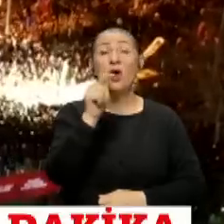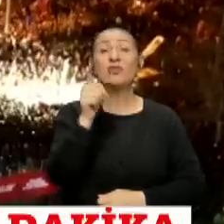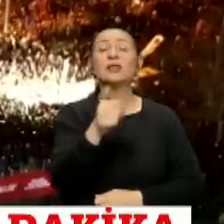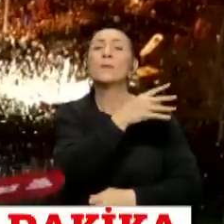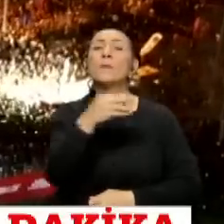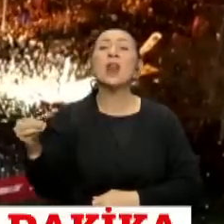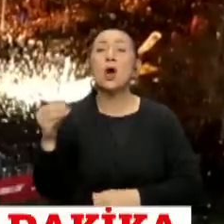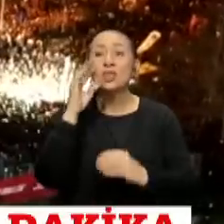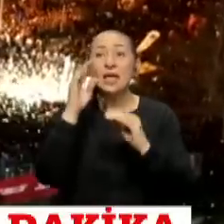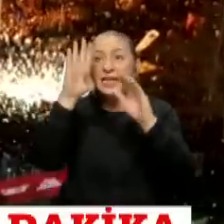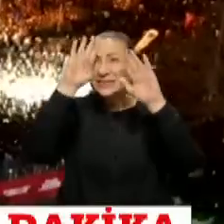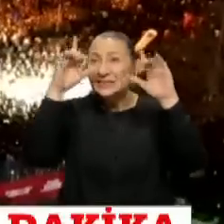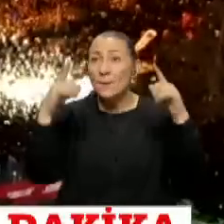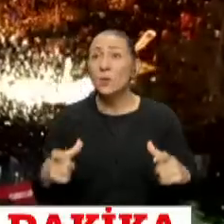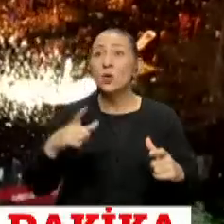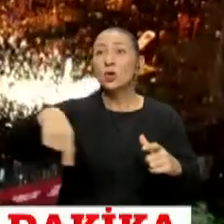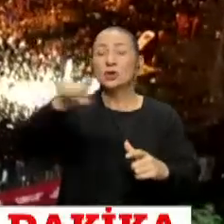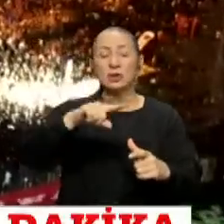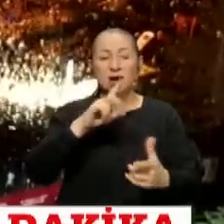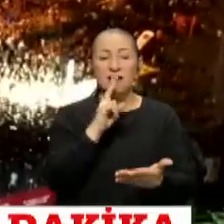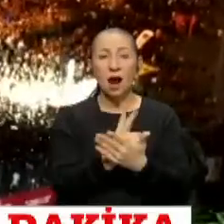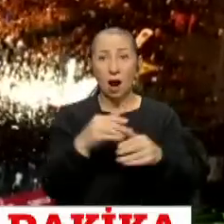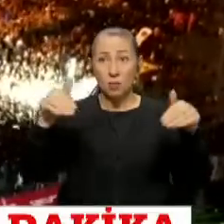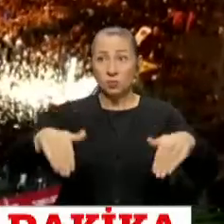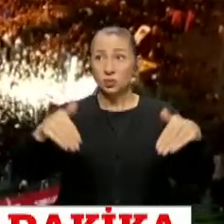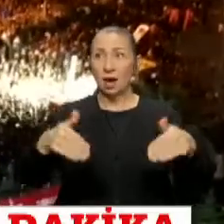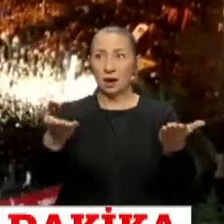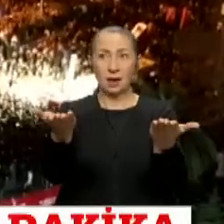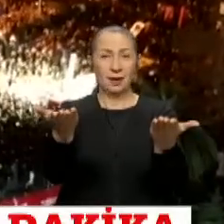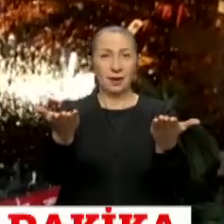16 milyon İstanbul'un iradesi burada.